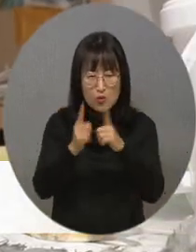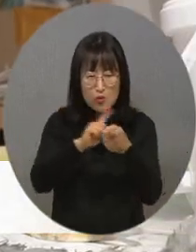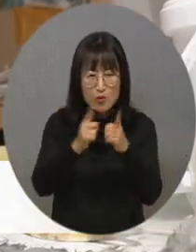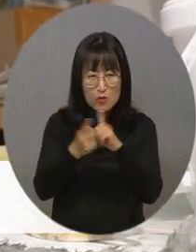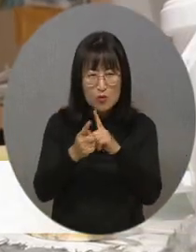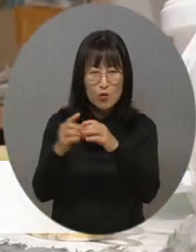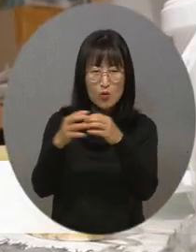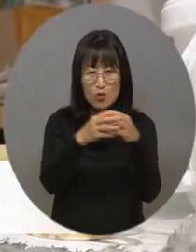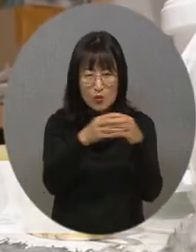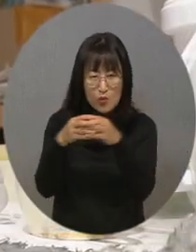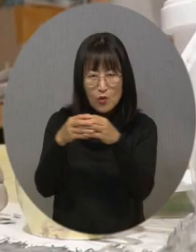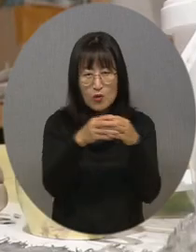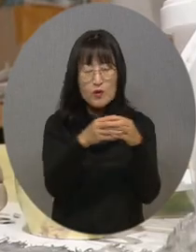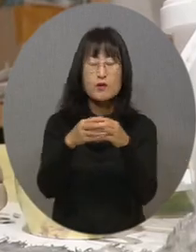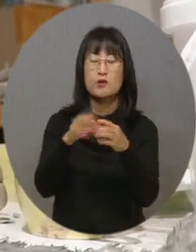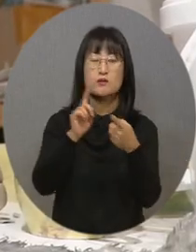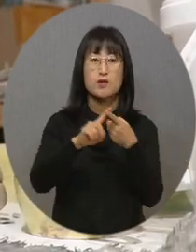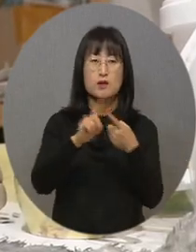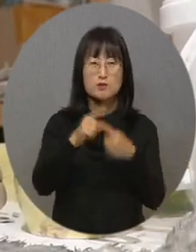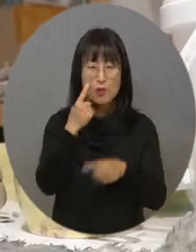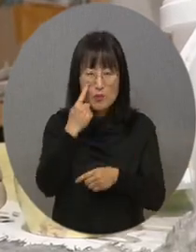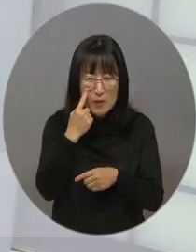성질에 집중하며 시각화합니다.